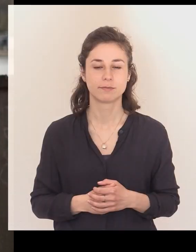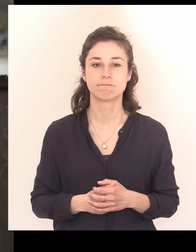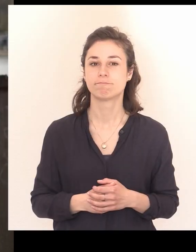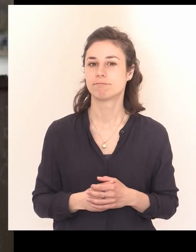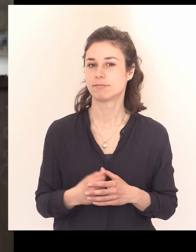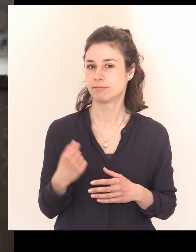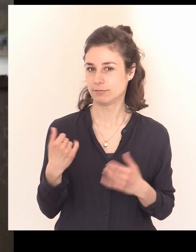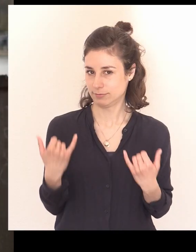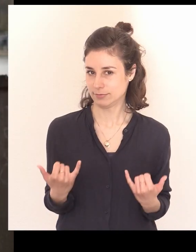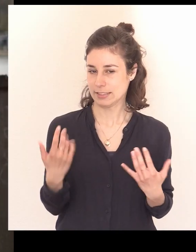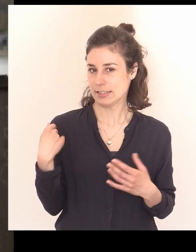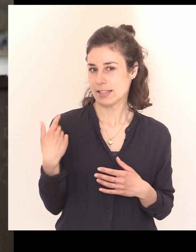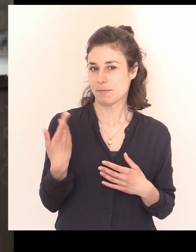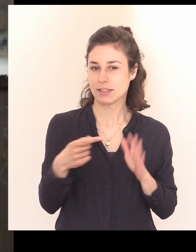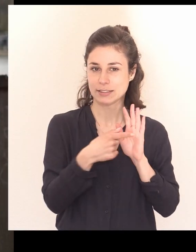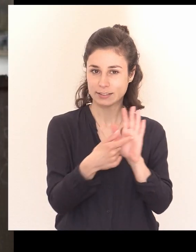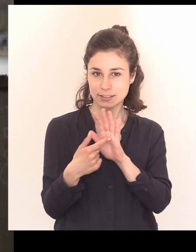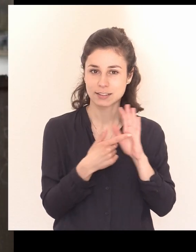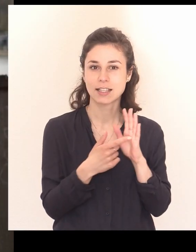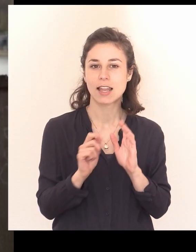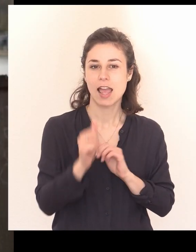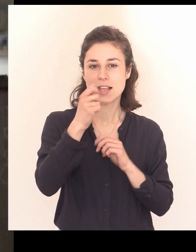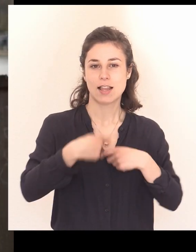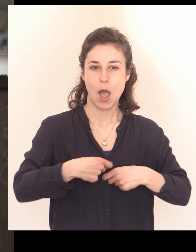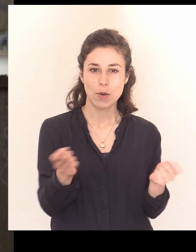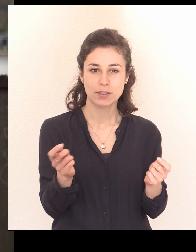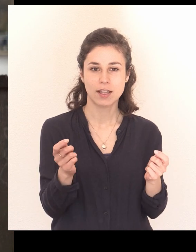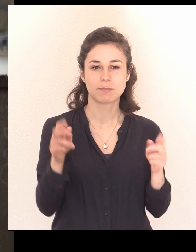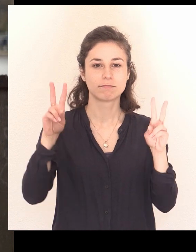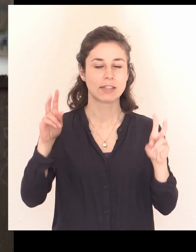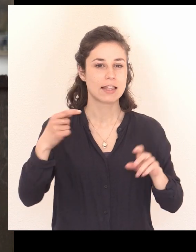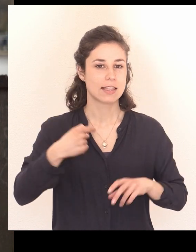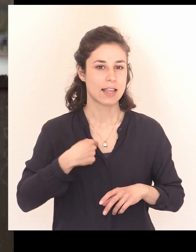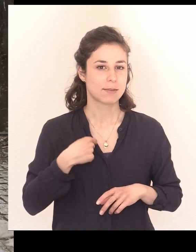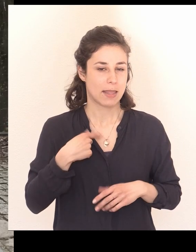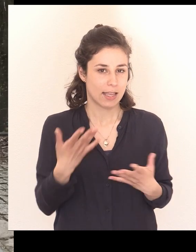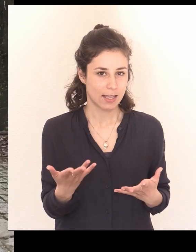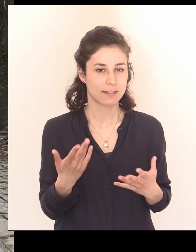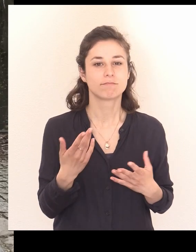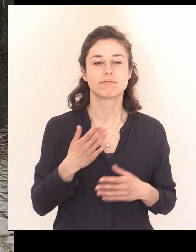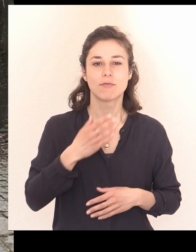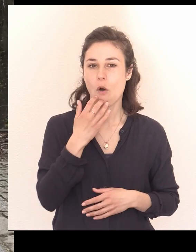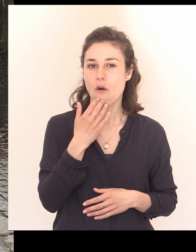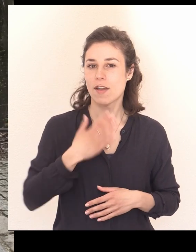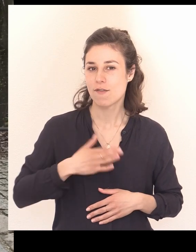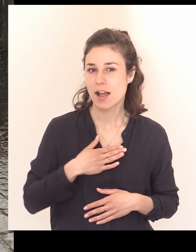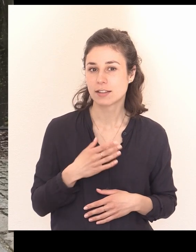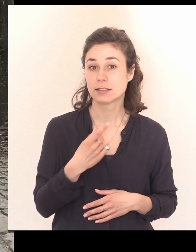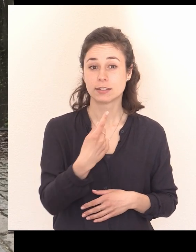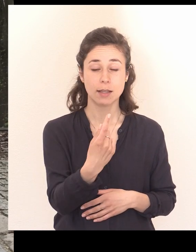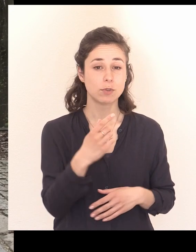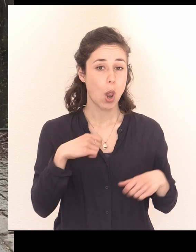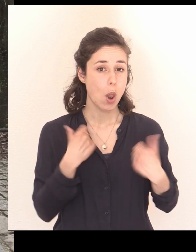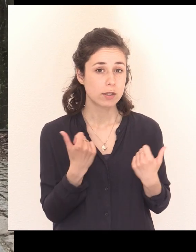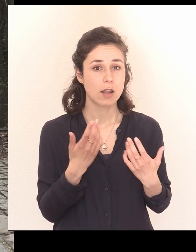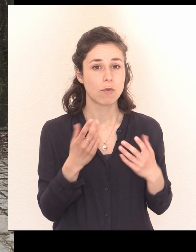Das war die erste Ausgabe des Videomagazins Das bin ich. Wir hoffen, sie hat euch gefallen. Wenn du Lust hast, selber einen Film